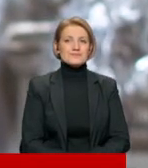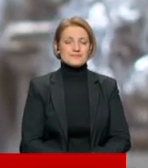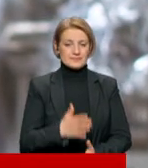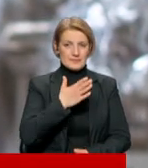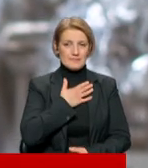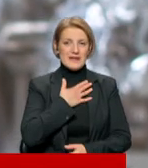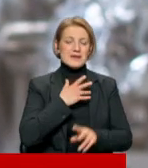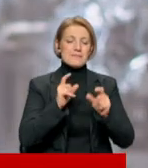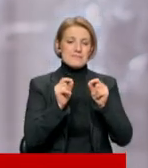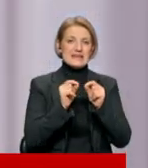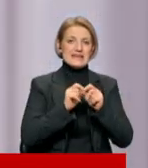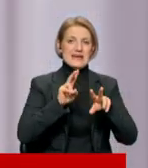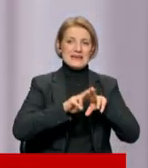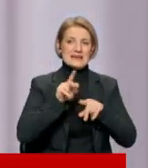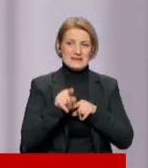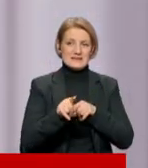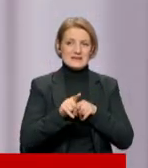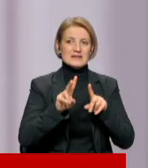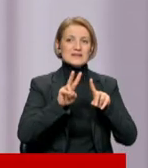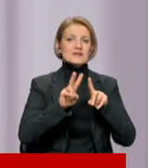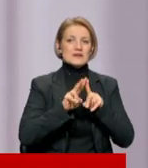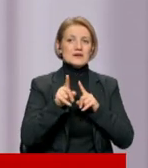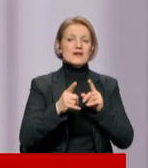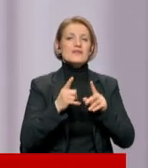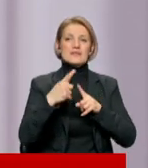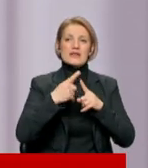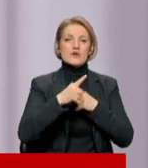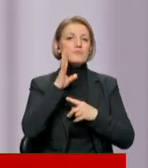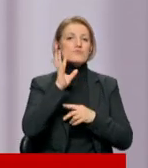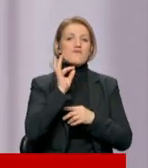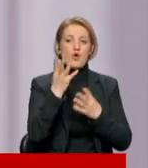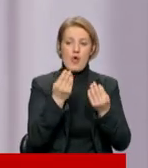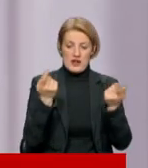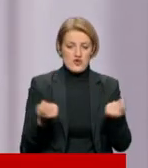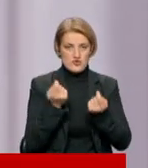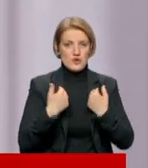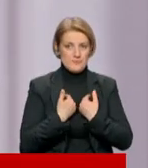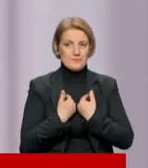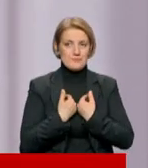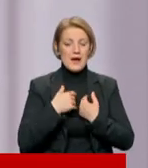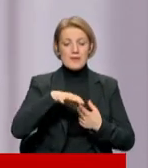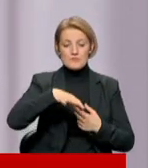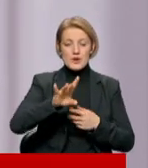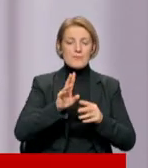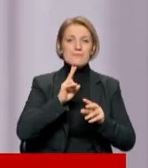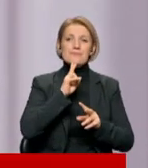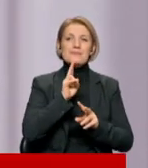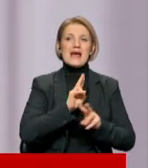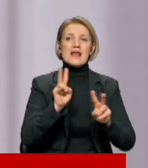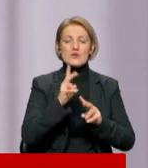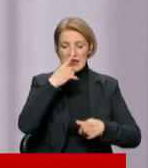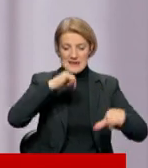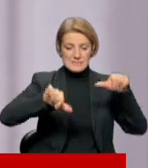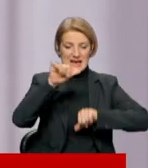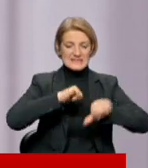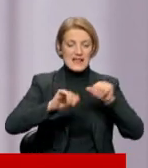Ben Bilge Yıldız, Massachusetts Institute of Technology'de profesör olarak çalışıyorum. Alanım elektrokimyasal malzemeler